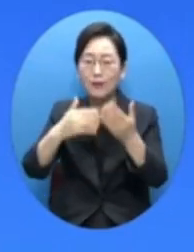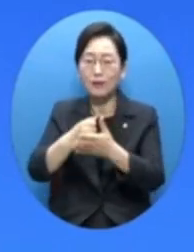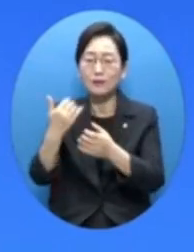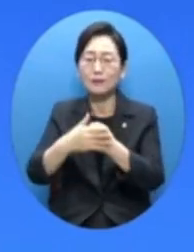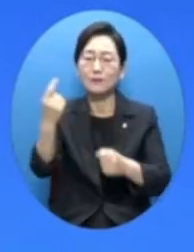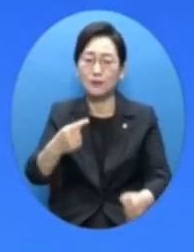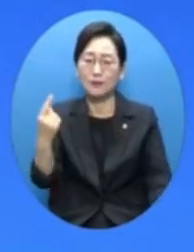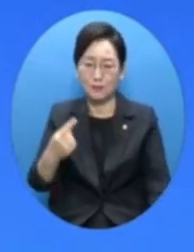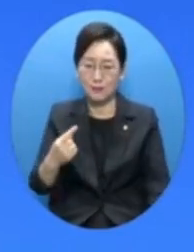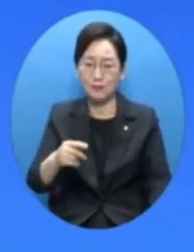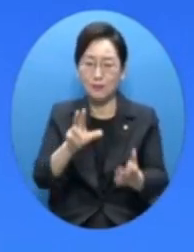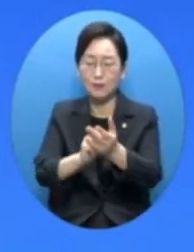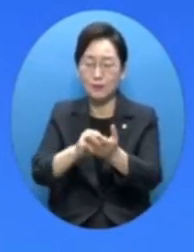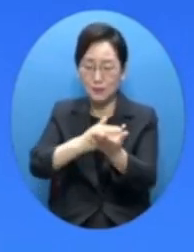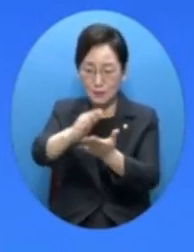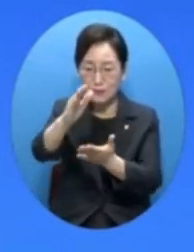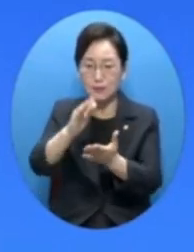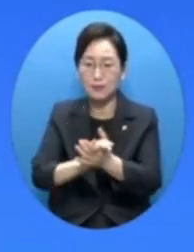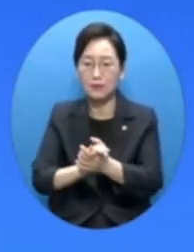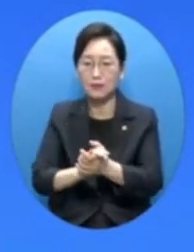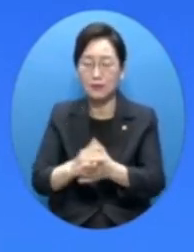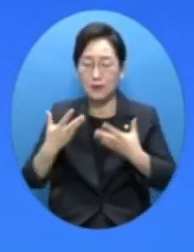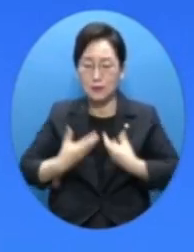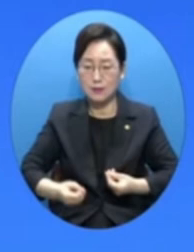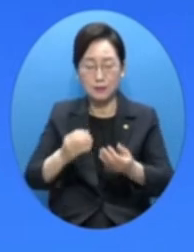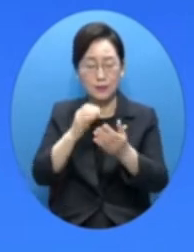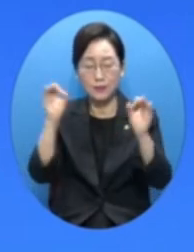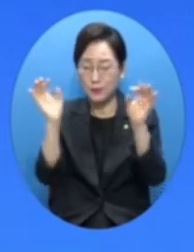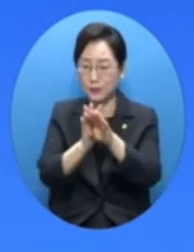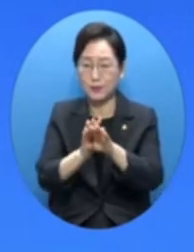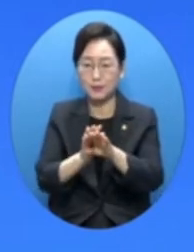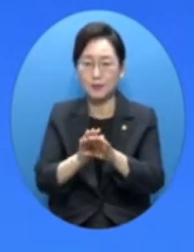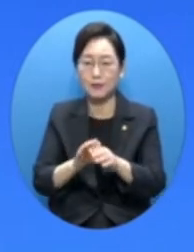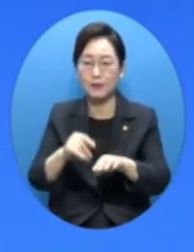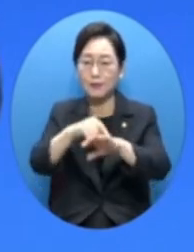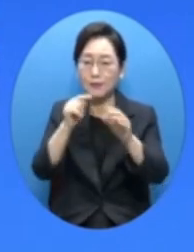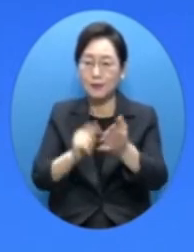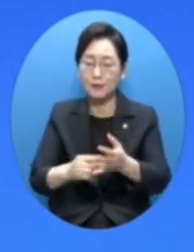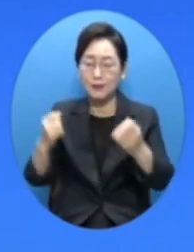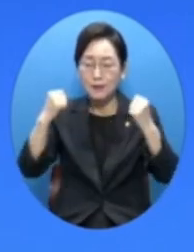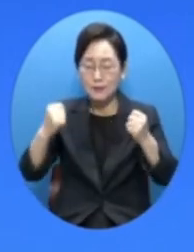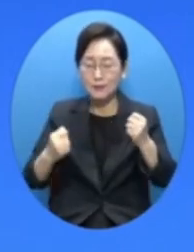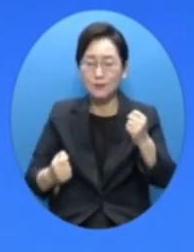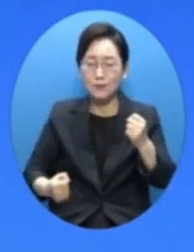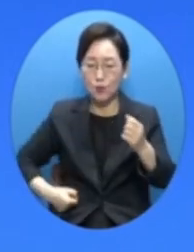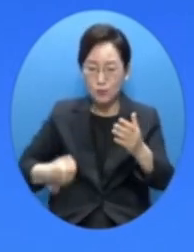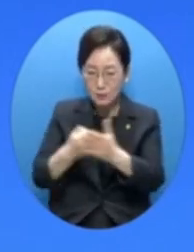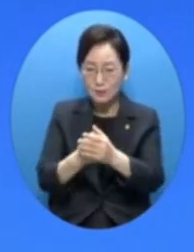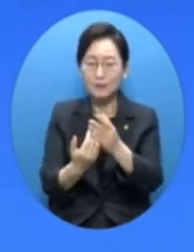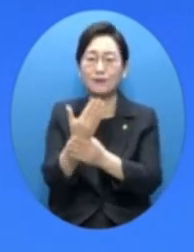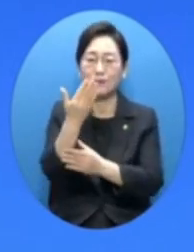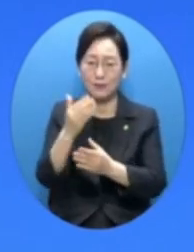임합니다. 문제가 떠나갑니다. 절망이 떠나갑니다. 마음의 힘과 용기가 생겨나는 것입니다.